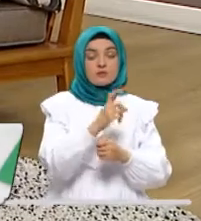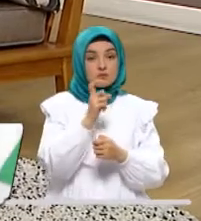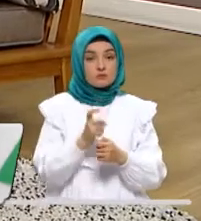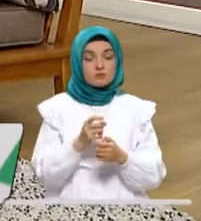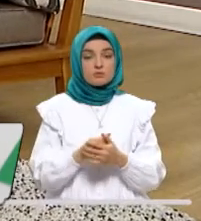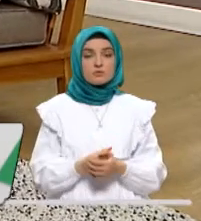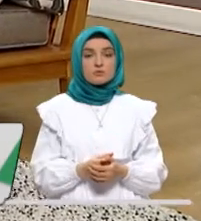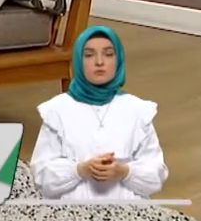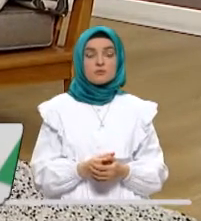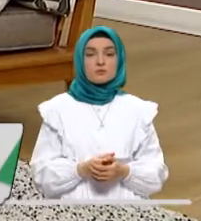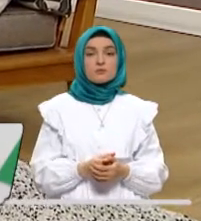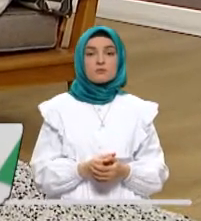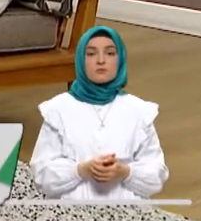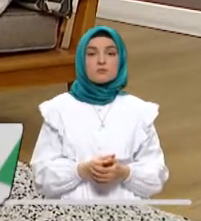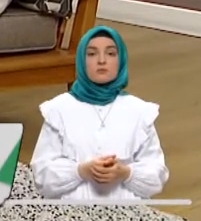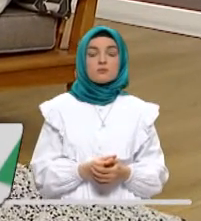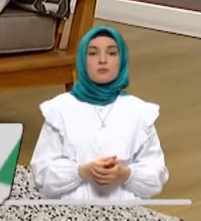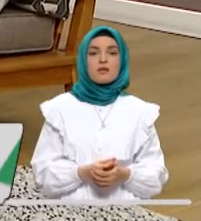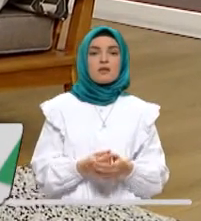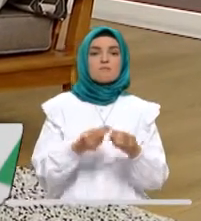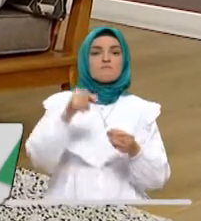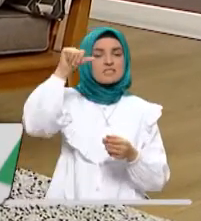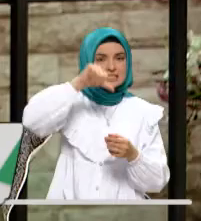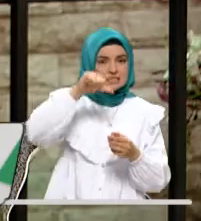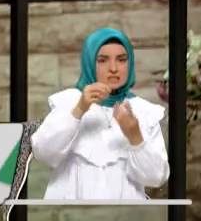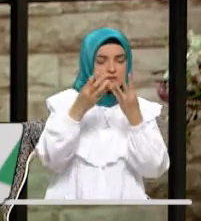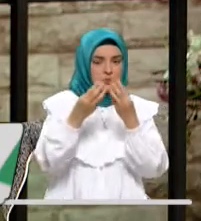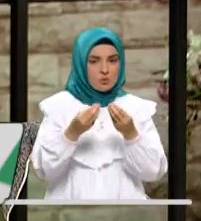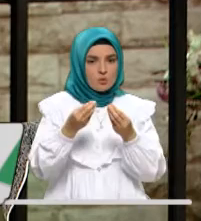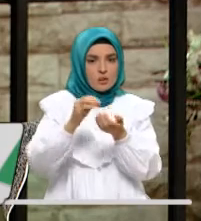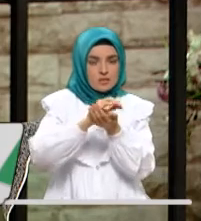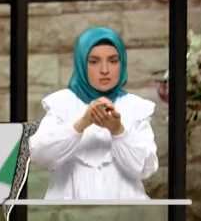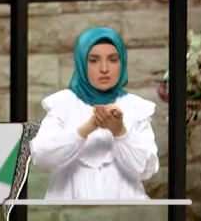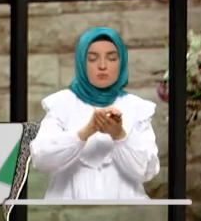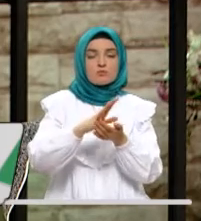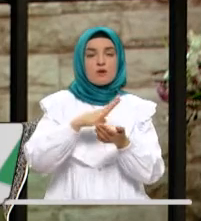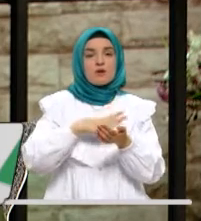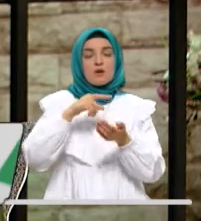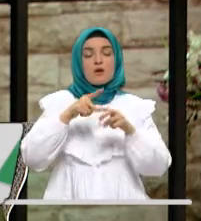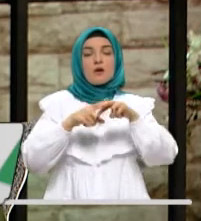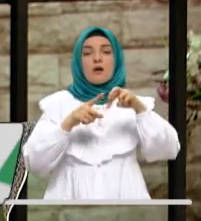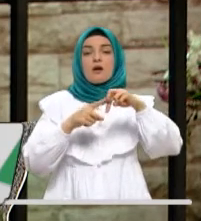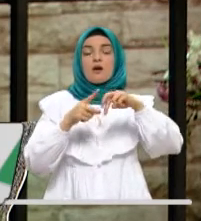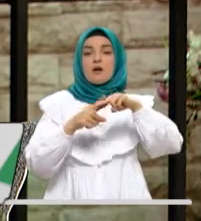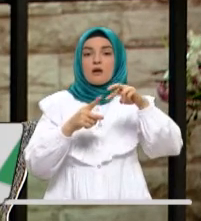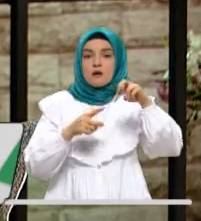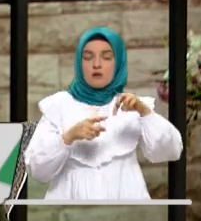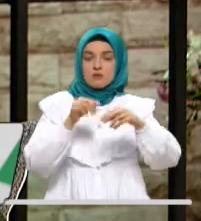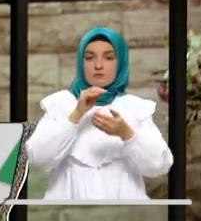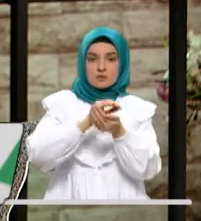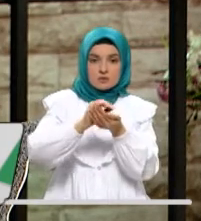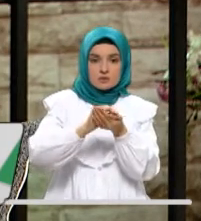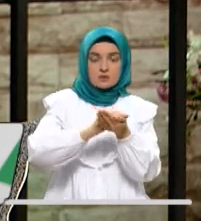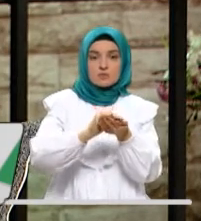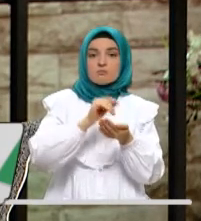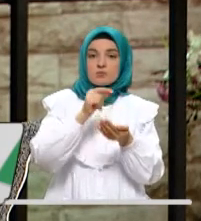sabununu temizlikte, yani sıvılaştırılmış halleri var. Bunda sıkıntı yok. Ama o macun şeklinde olanı biraz daha sıvılaştırıp